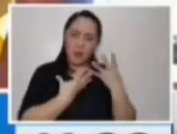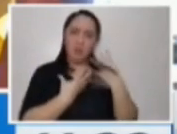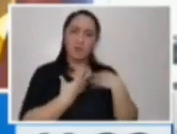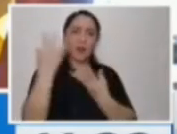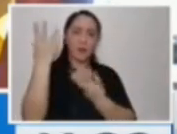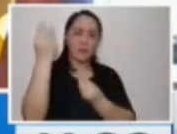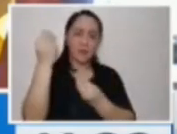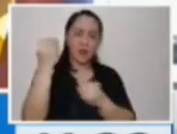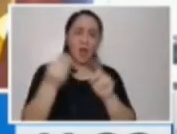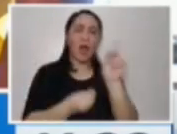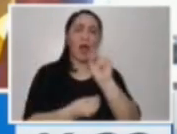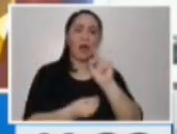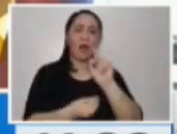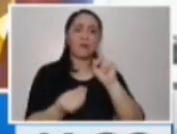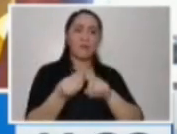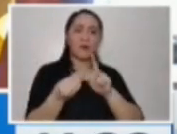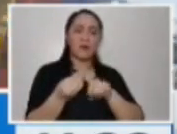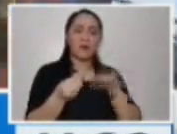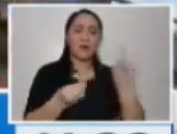this year hanggang